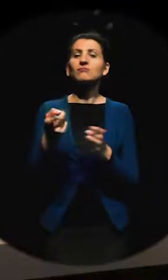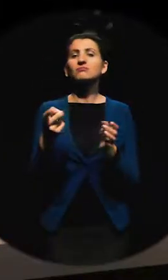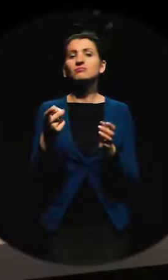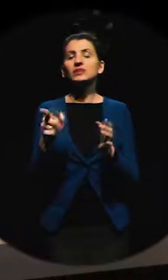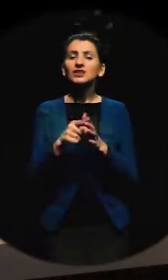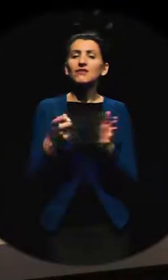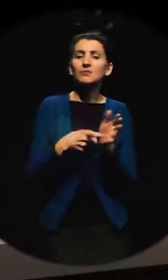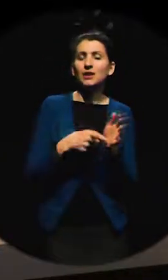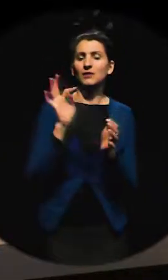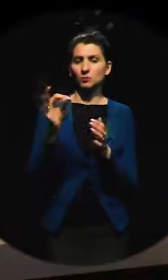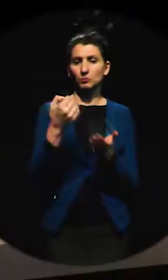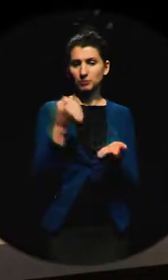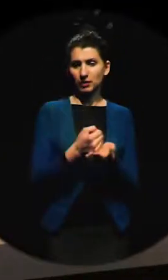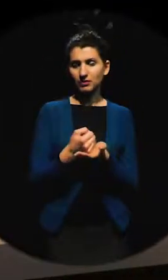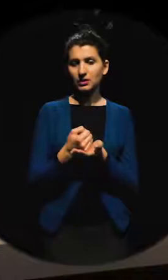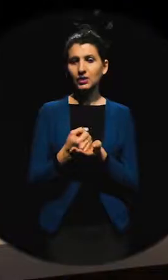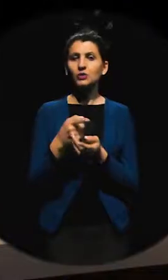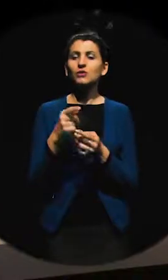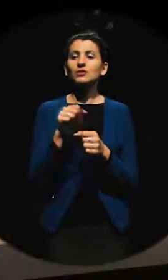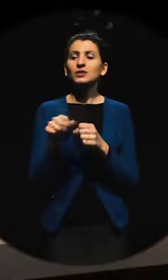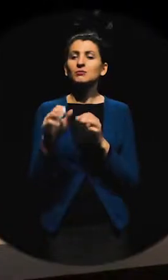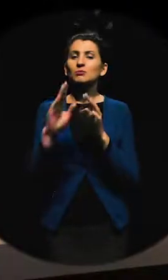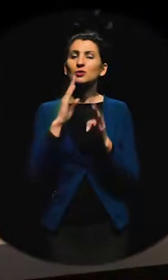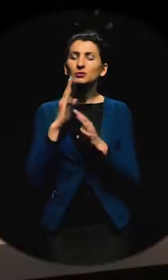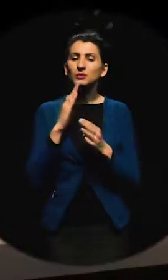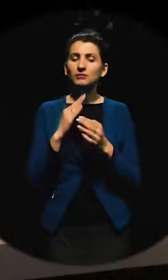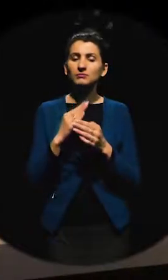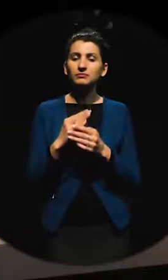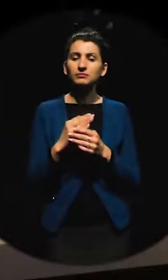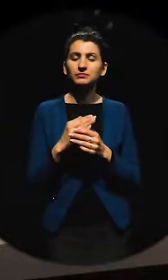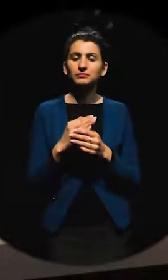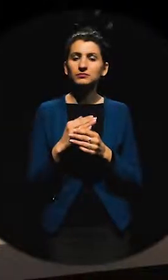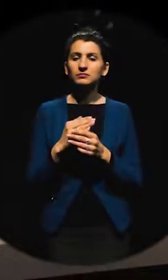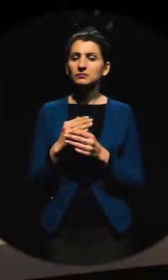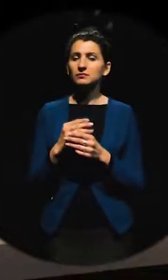i domaga się swoich praw, staje się tym samym